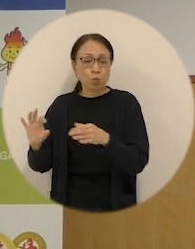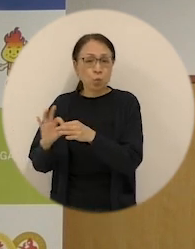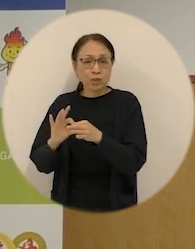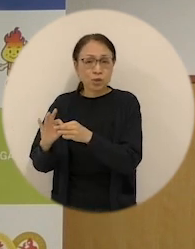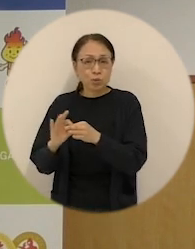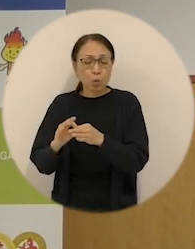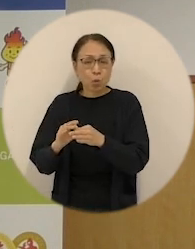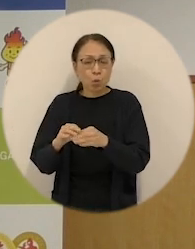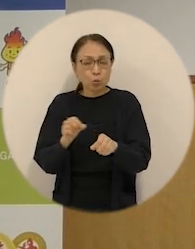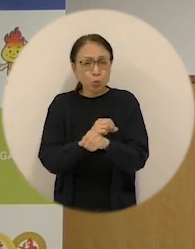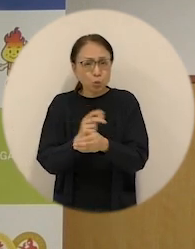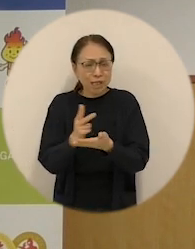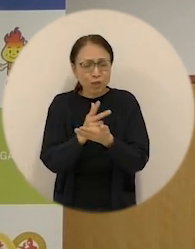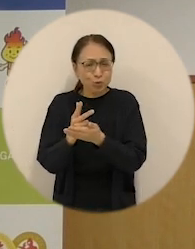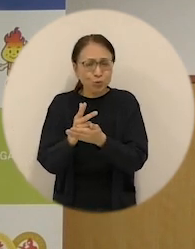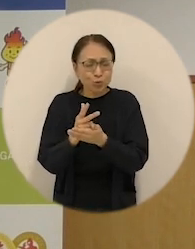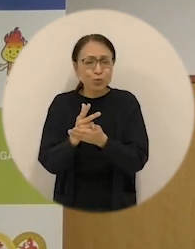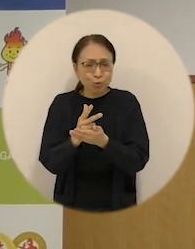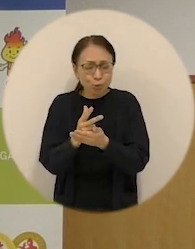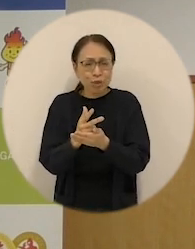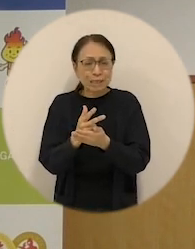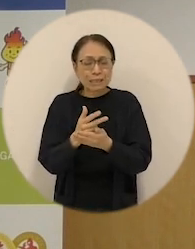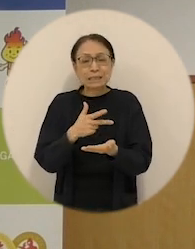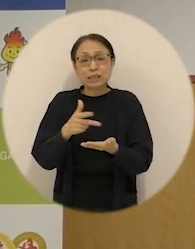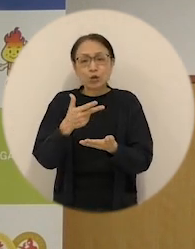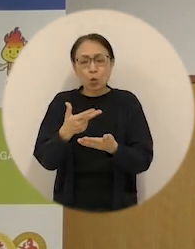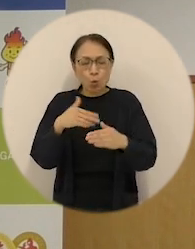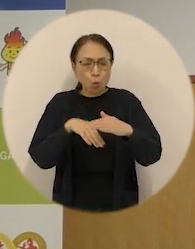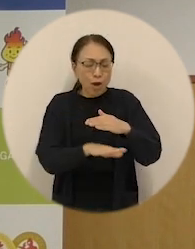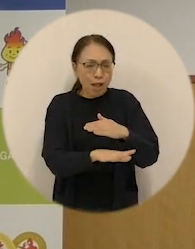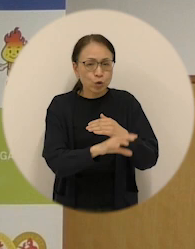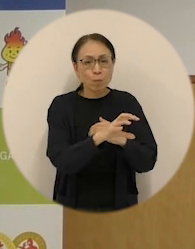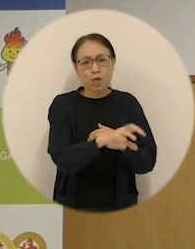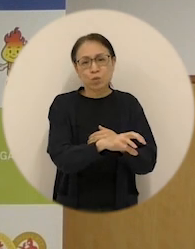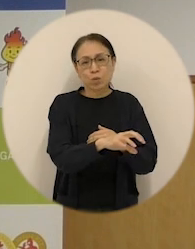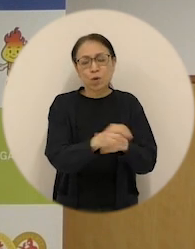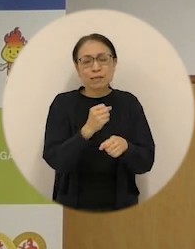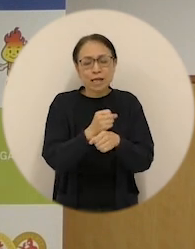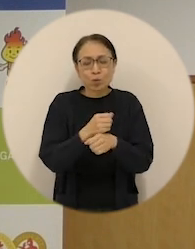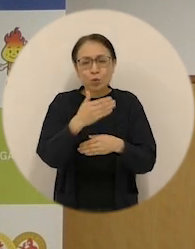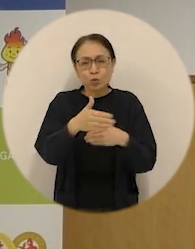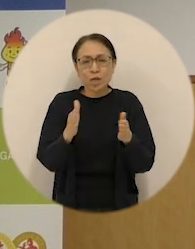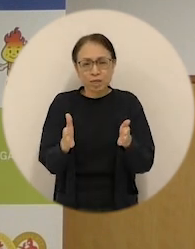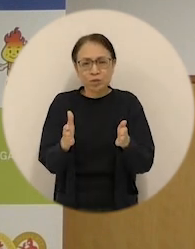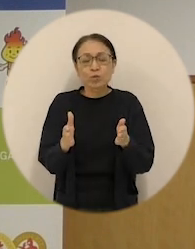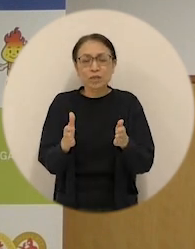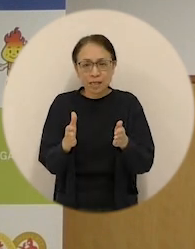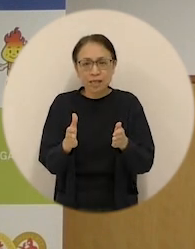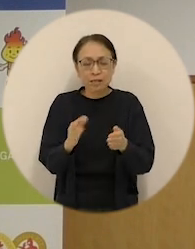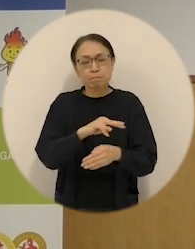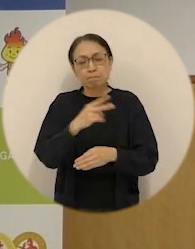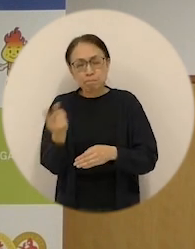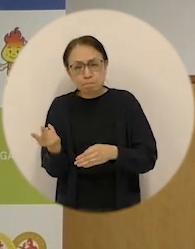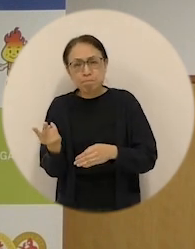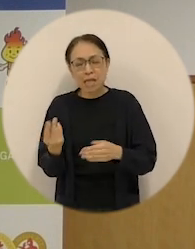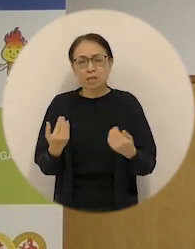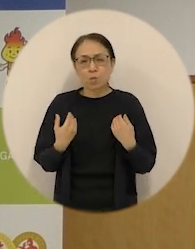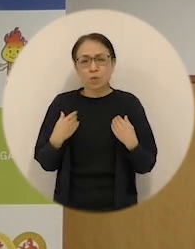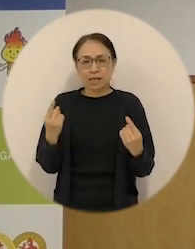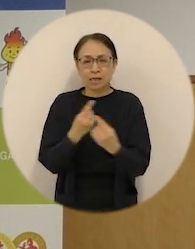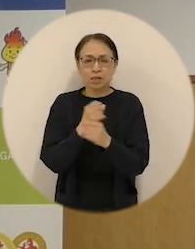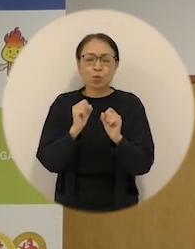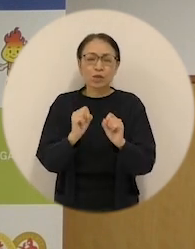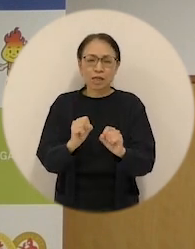関連の資料保管庫及び作業スペースとして転用するため所要の改正を行うものであります